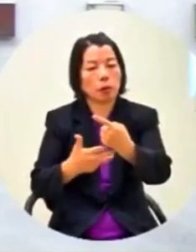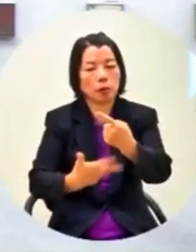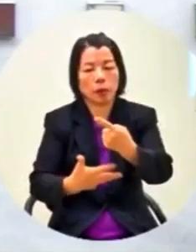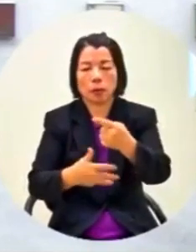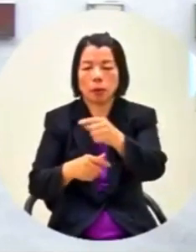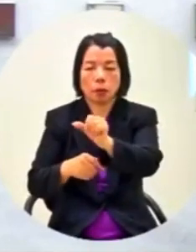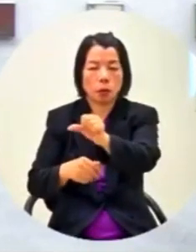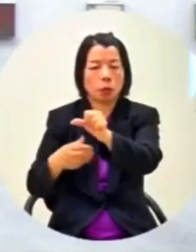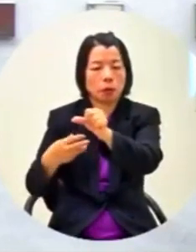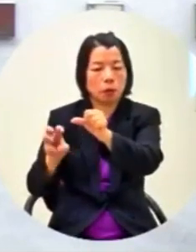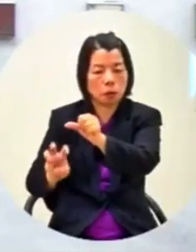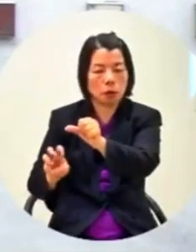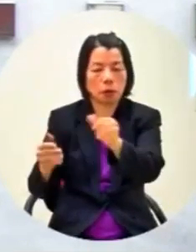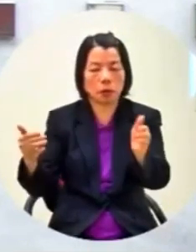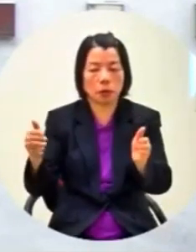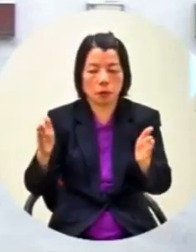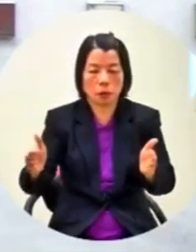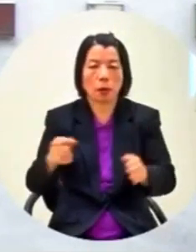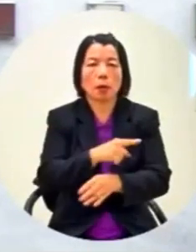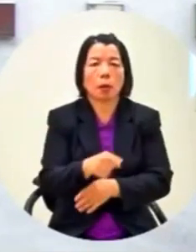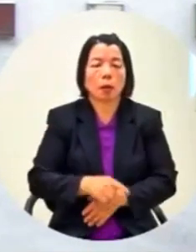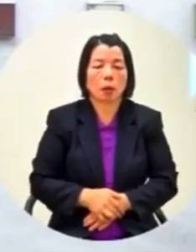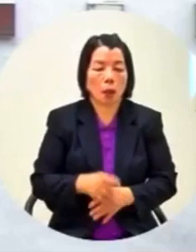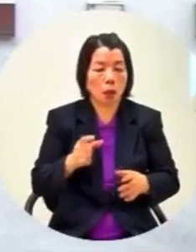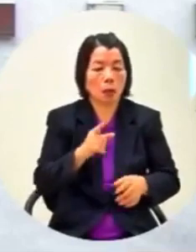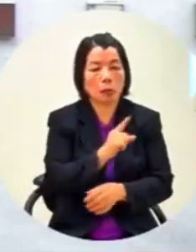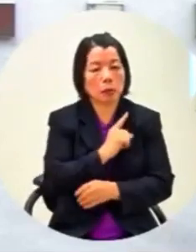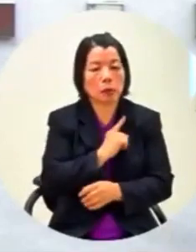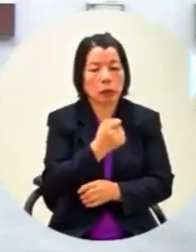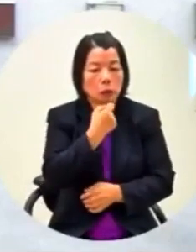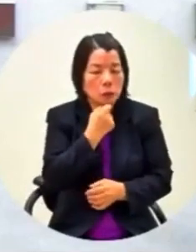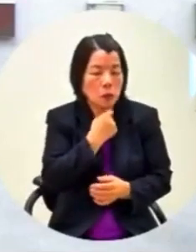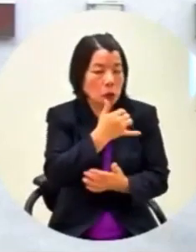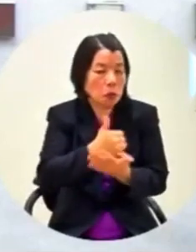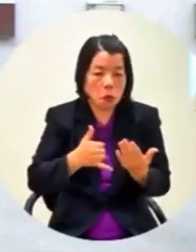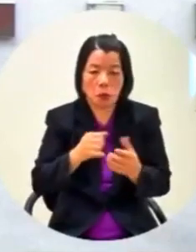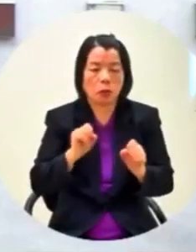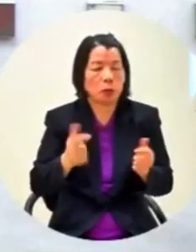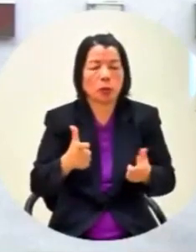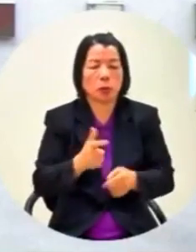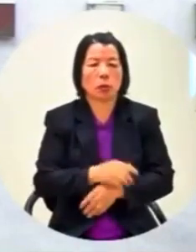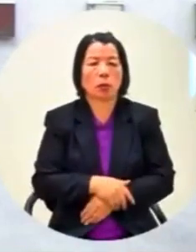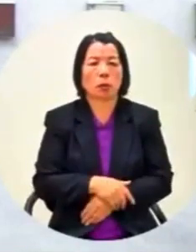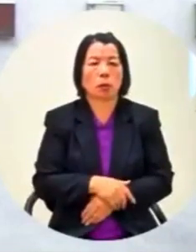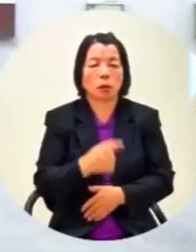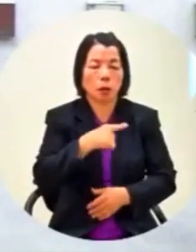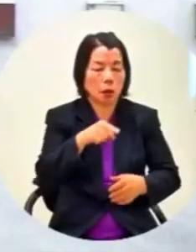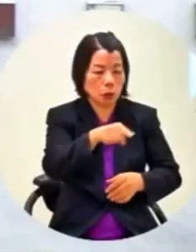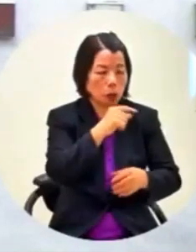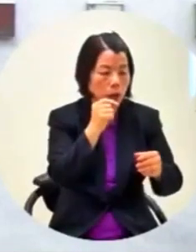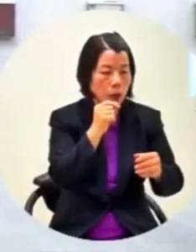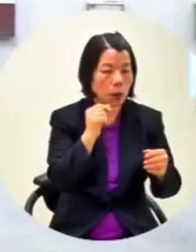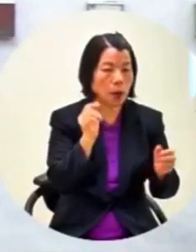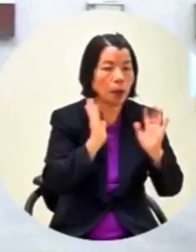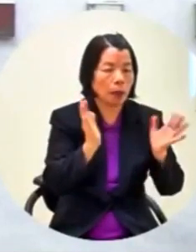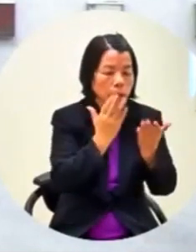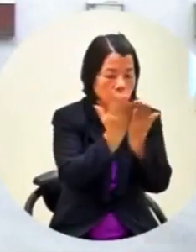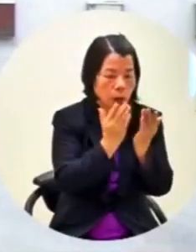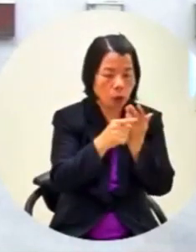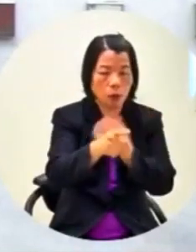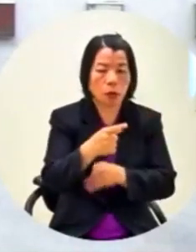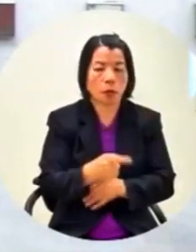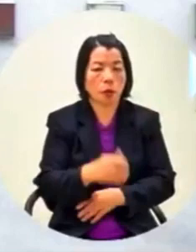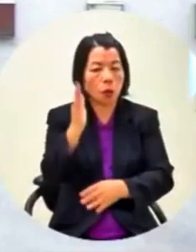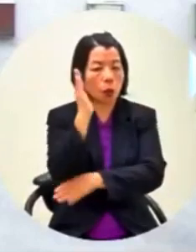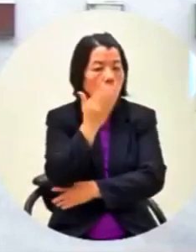109年1月8号到5月31号，非自愿离职的失业劳工并且符合规定者，其子女就读公私立高中